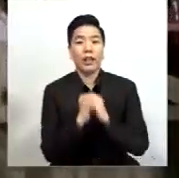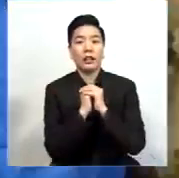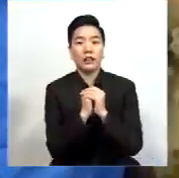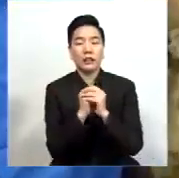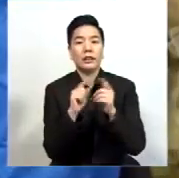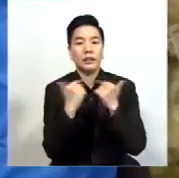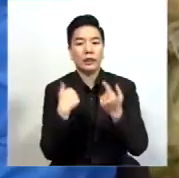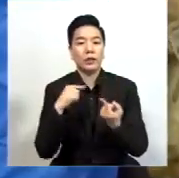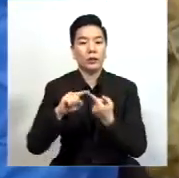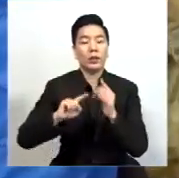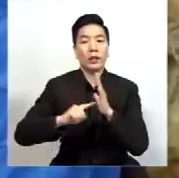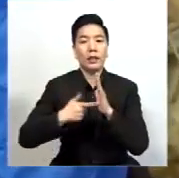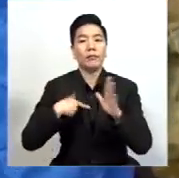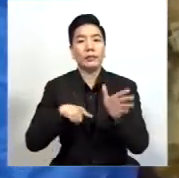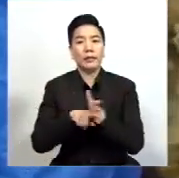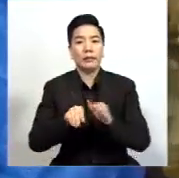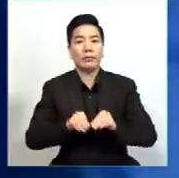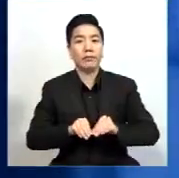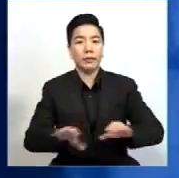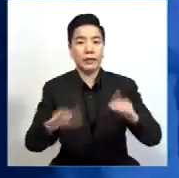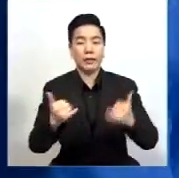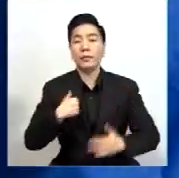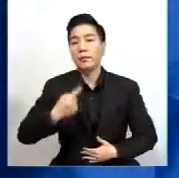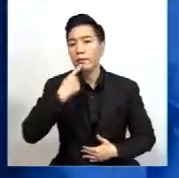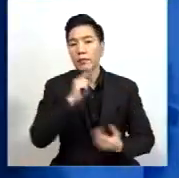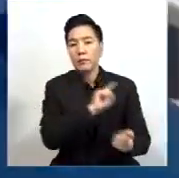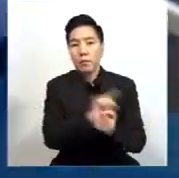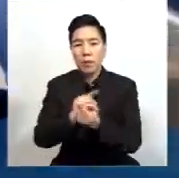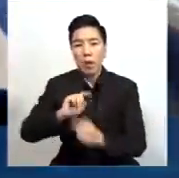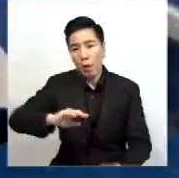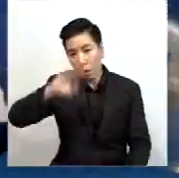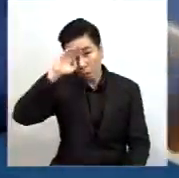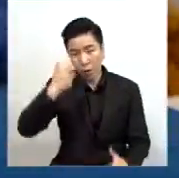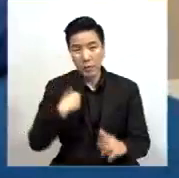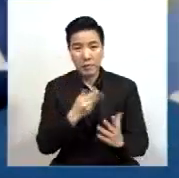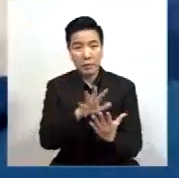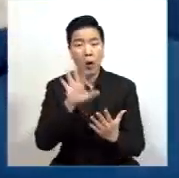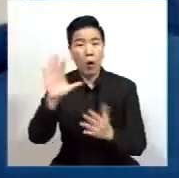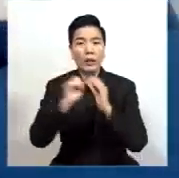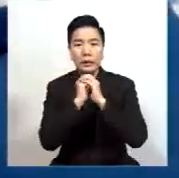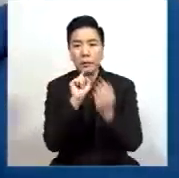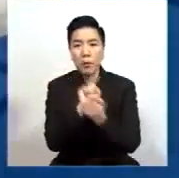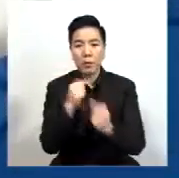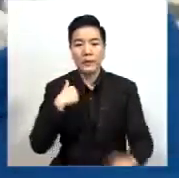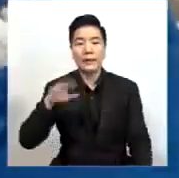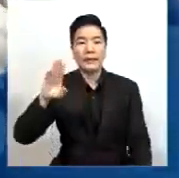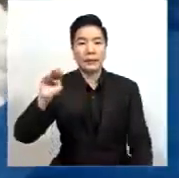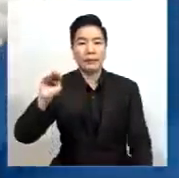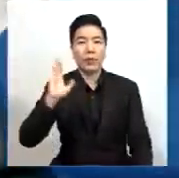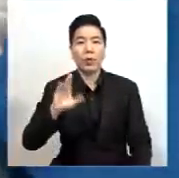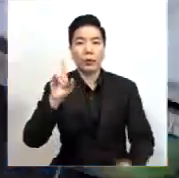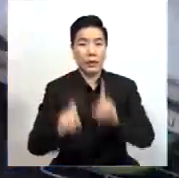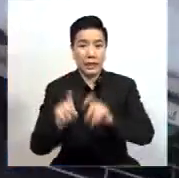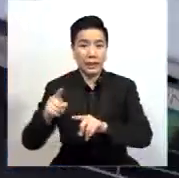ที่จีนค่ะซึ่งเป็นประเทศต้นต่อการแพร่ระบาดของเชื้อมีรายงานว่าพบผู้ป่วยรายใหม่ทั้งประเทศเพียง40คนเท่านั้นและมี